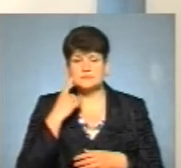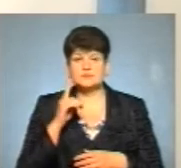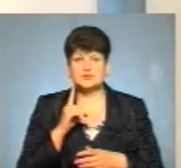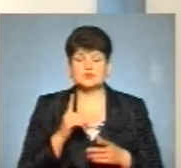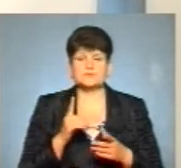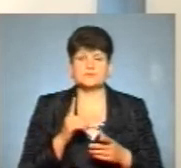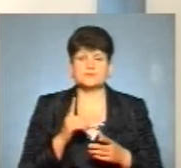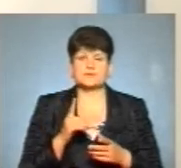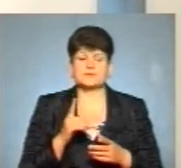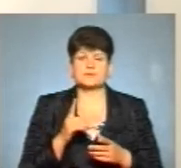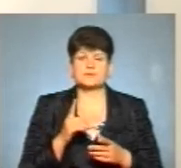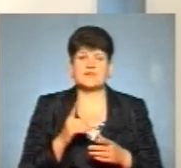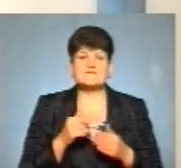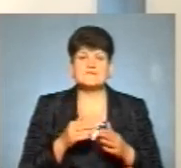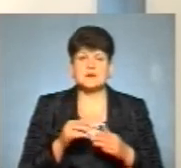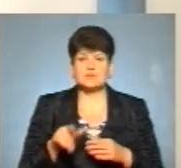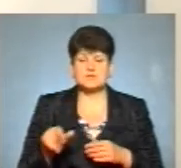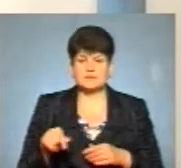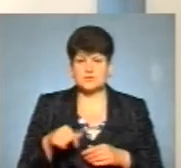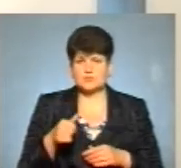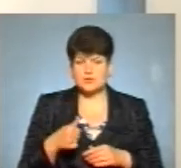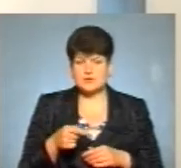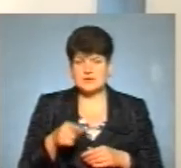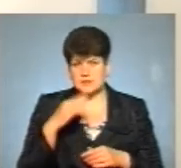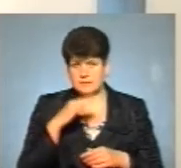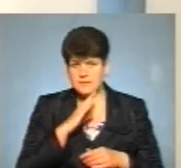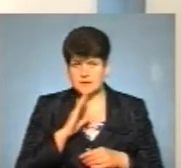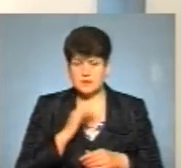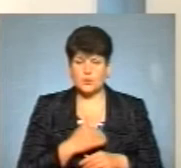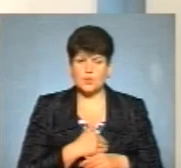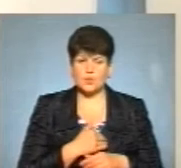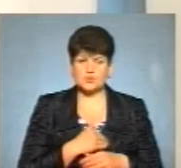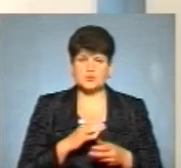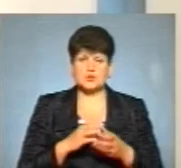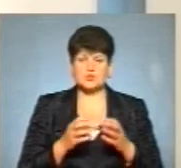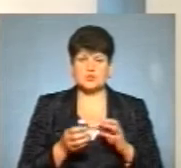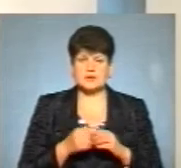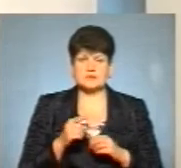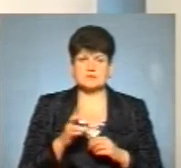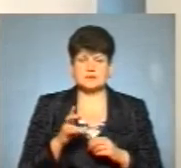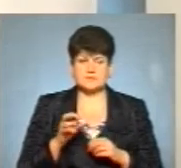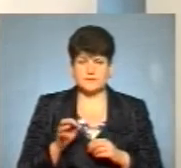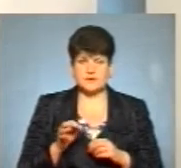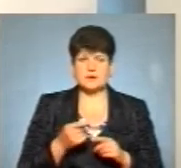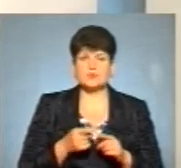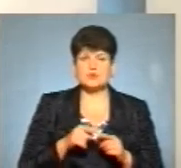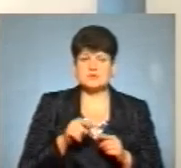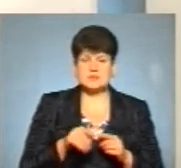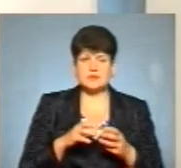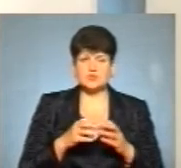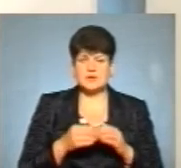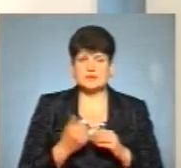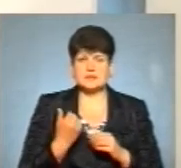самі випускники цьогорічні, і їхні батьки хочуть результатів знову, адже це є результат